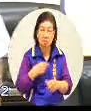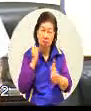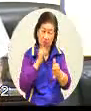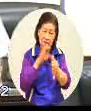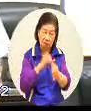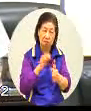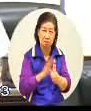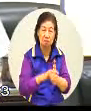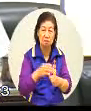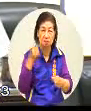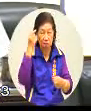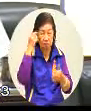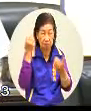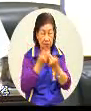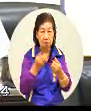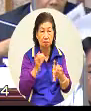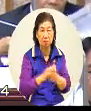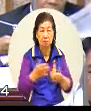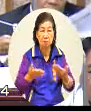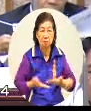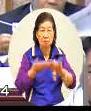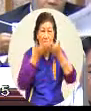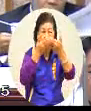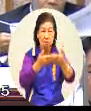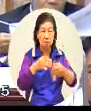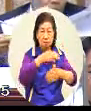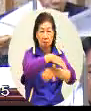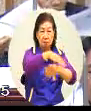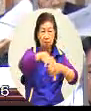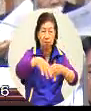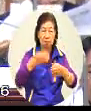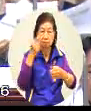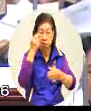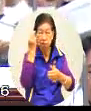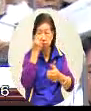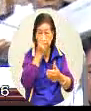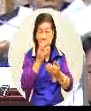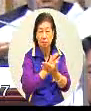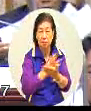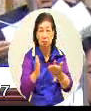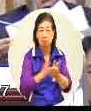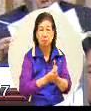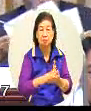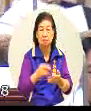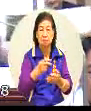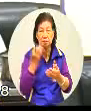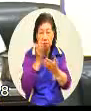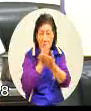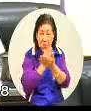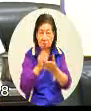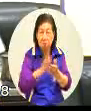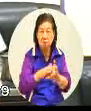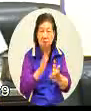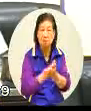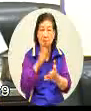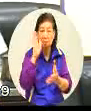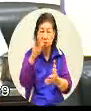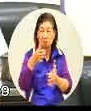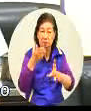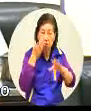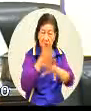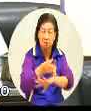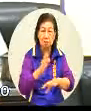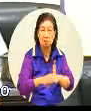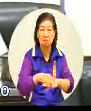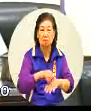有跟你反映无？ 这是送环，这当然就是要送环评来做审查。 环评较早大家都唔知，啊是买啊环评过啊，大家知影跟你